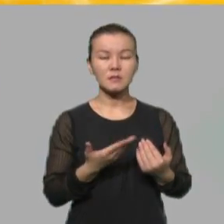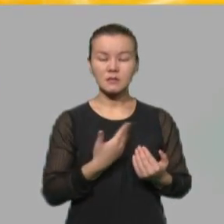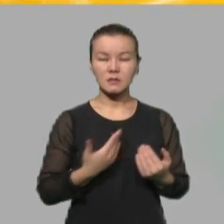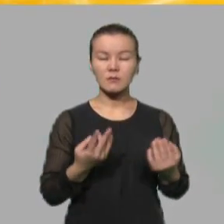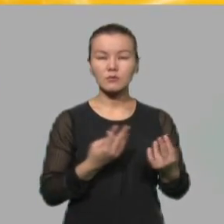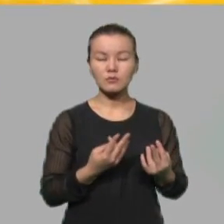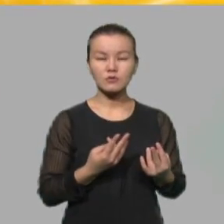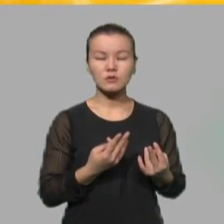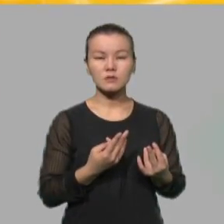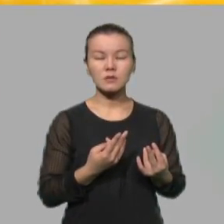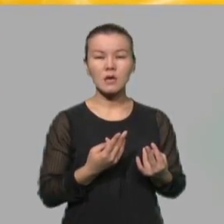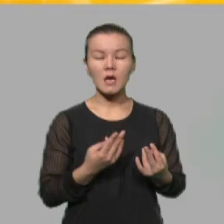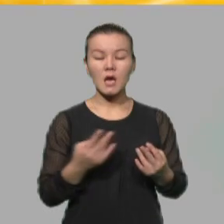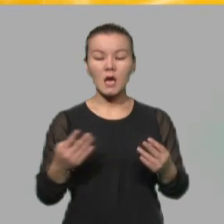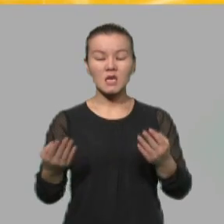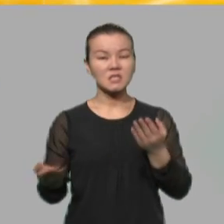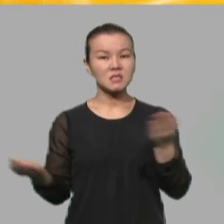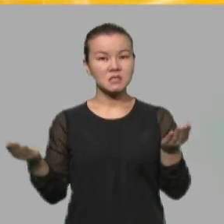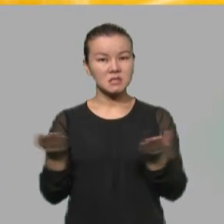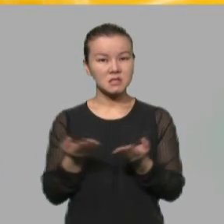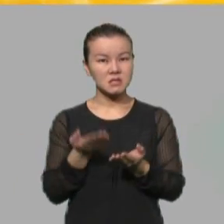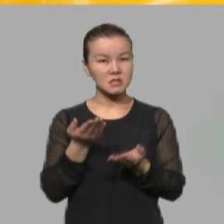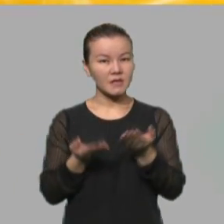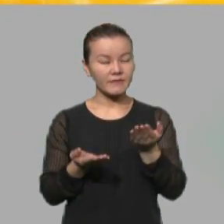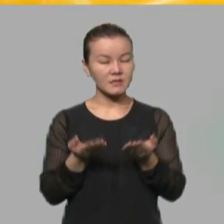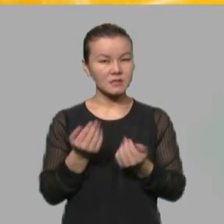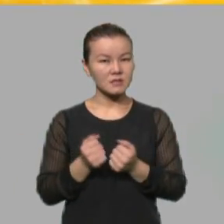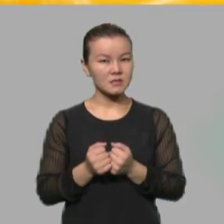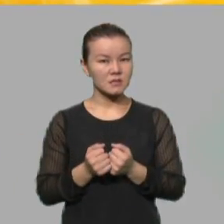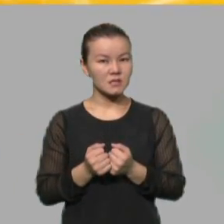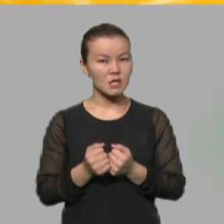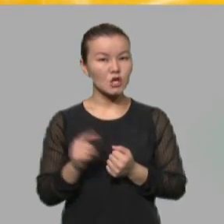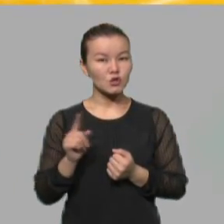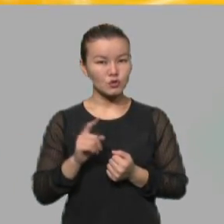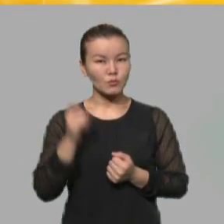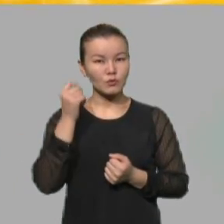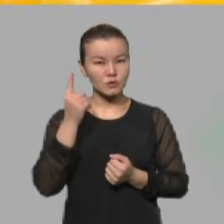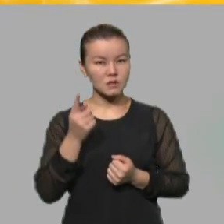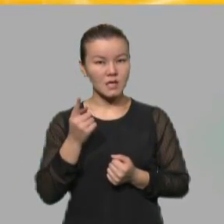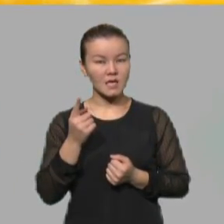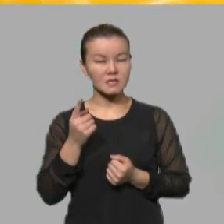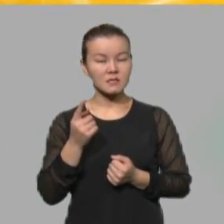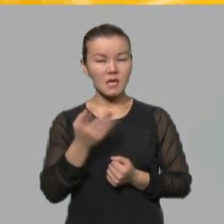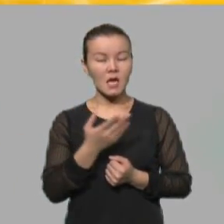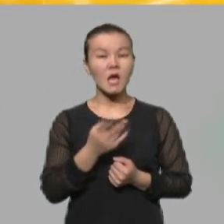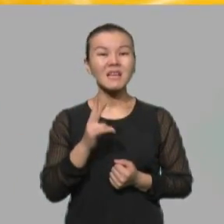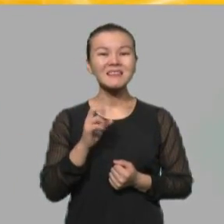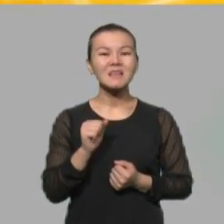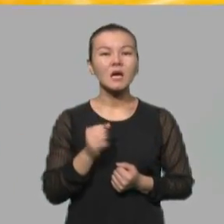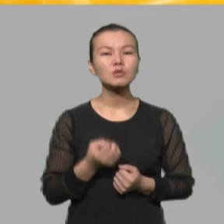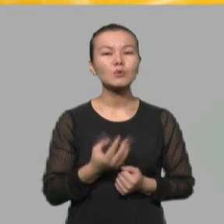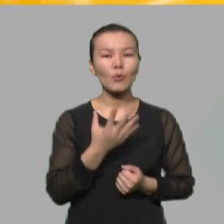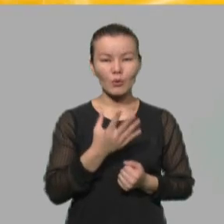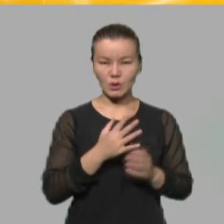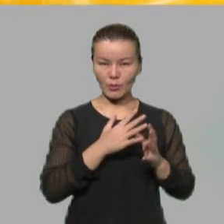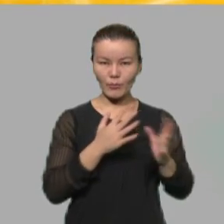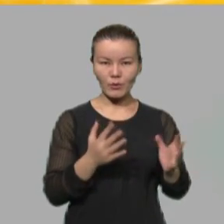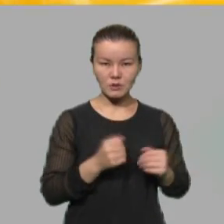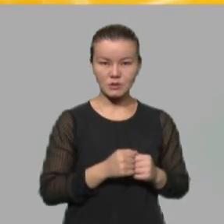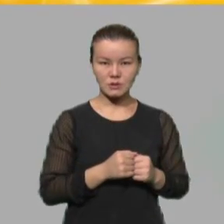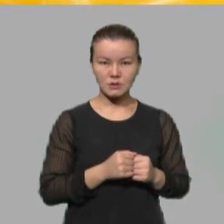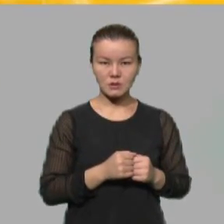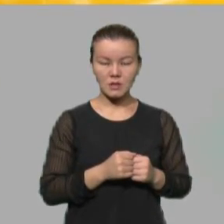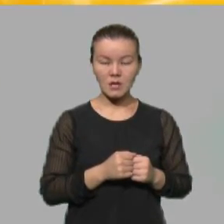Теперь нам нужно сравнить. Чтобы узнать, насколько